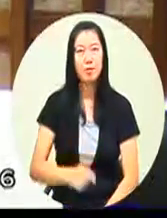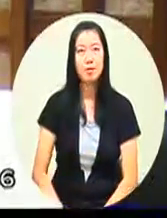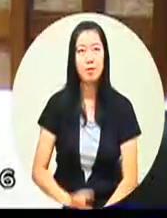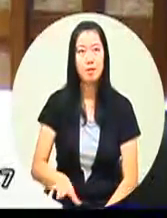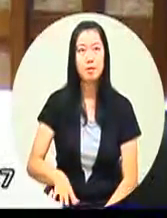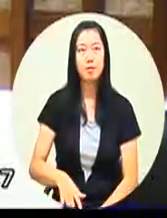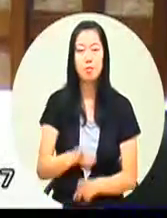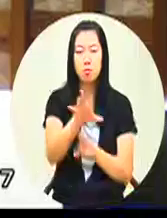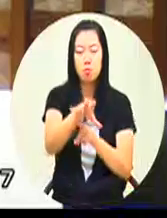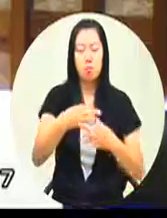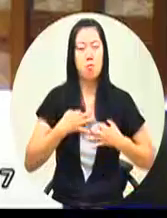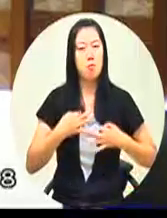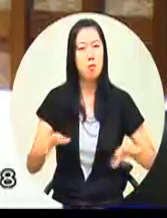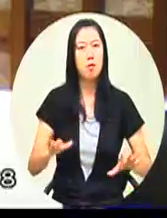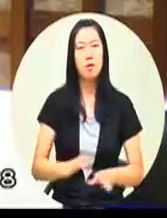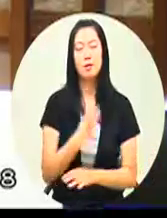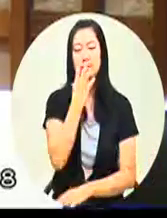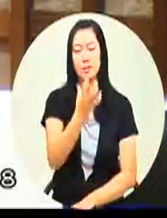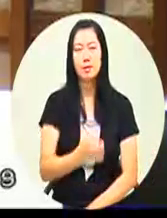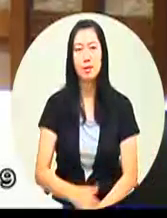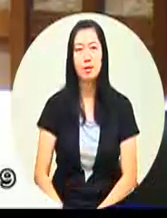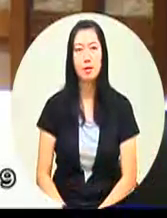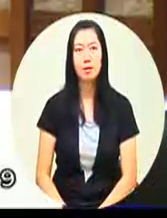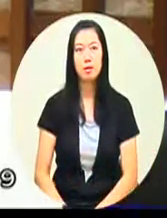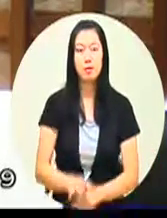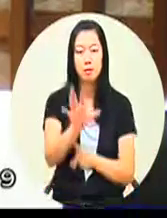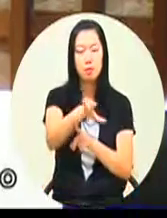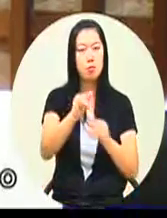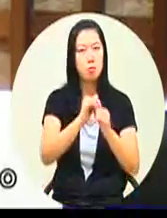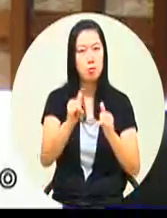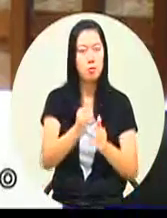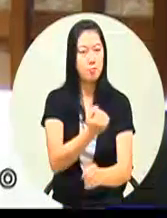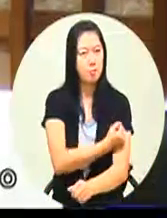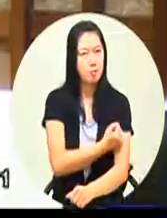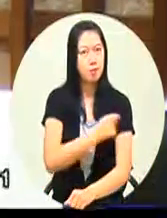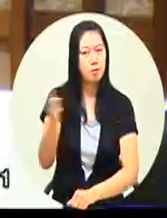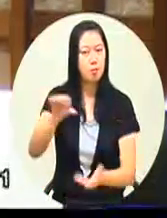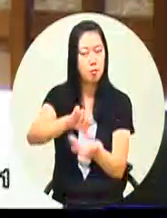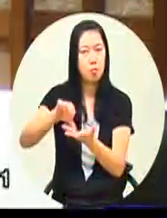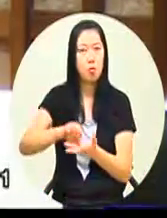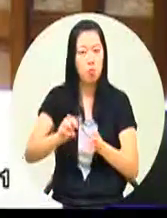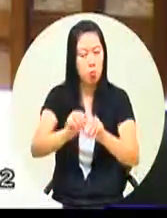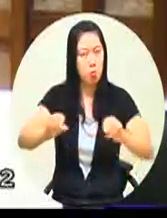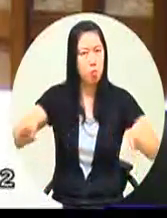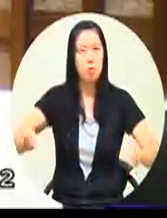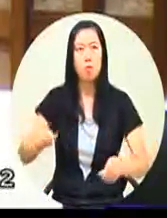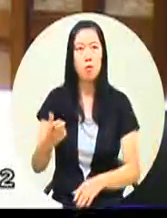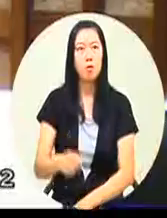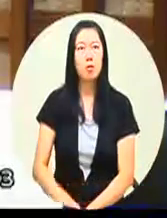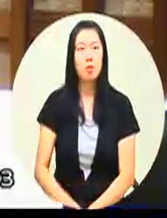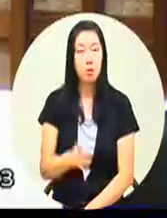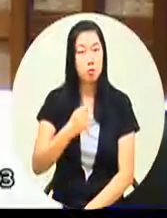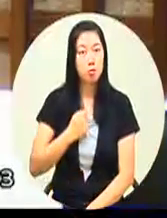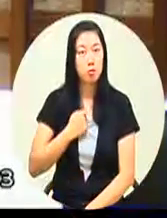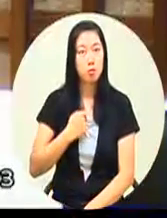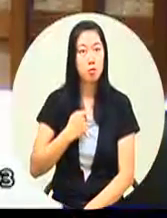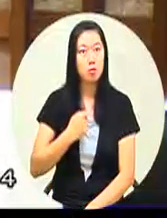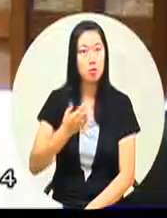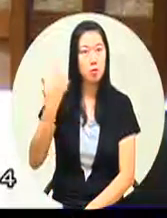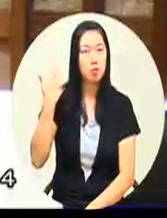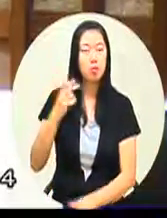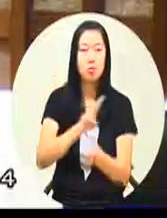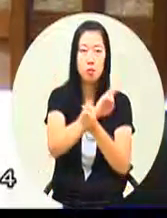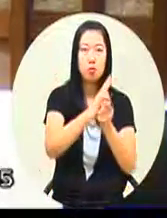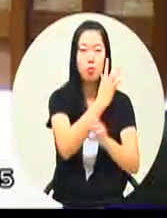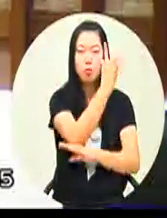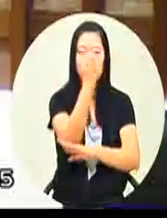实在是足不公平啦。参与足侪农民拢有够辛苦，因所做的土地拢划无所有权，你也知影，拢过去是林务局的啦，